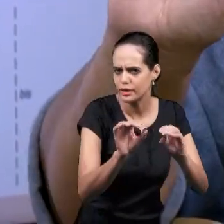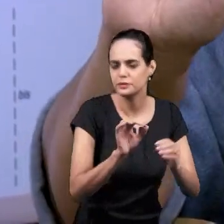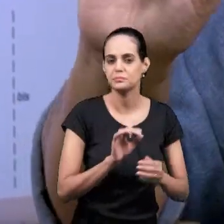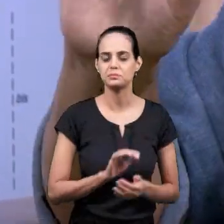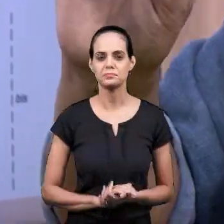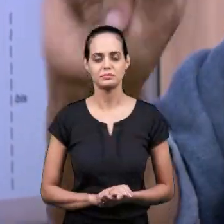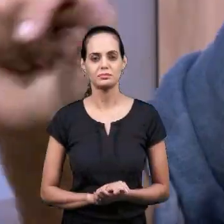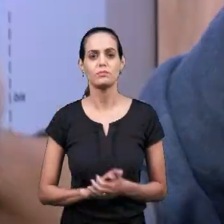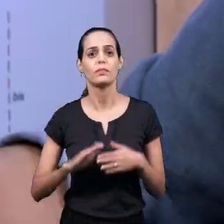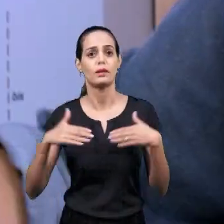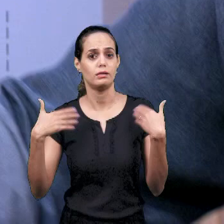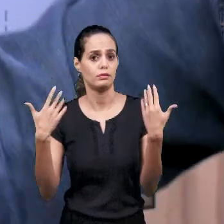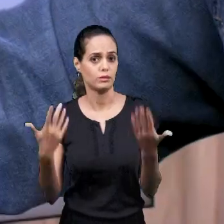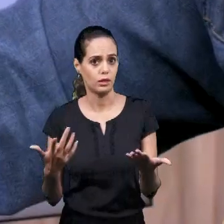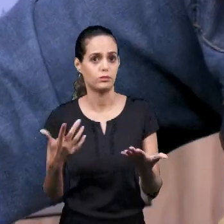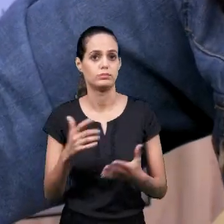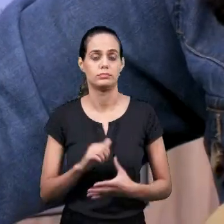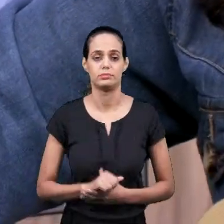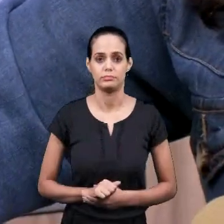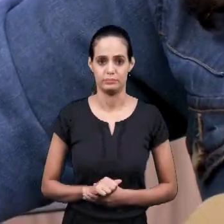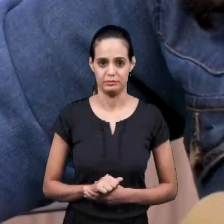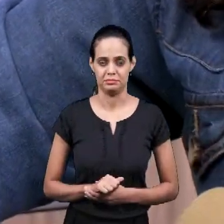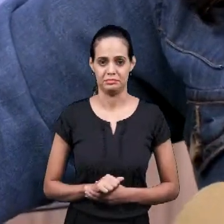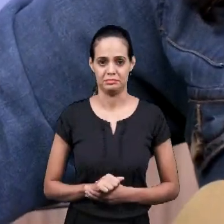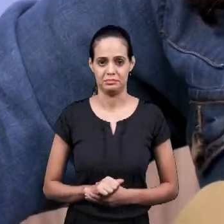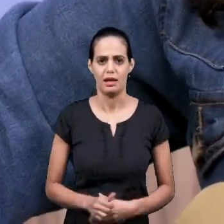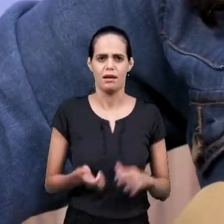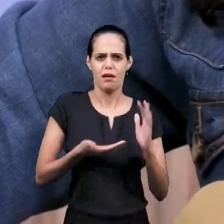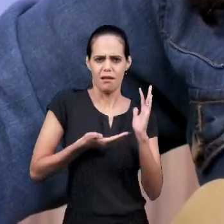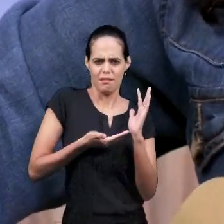autres instruments. Donc, on va faire comme ça.